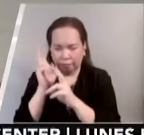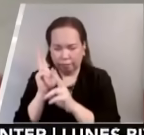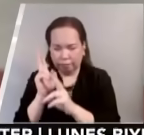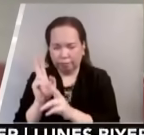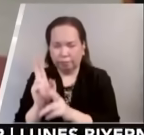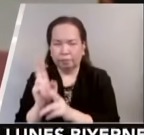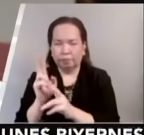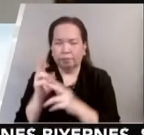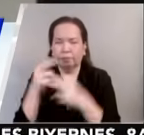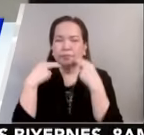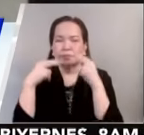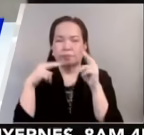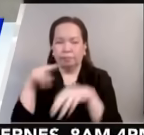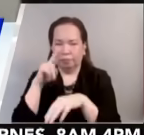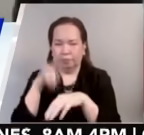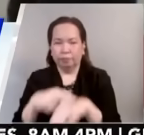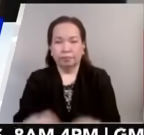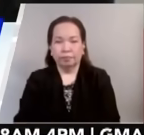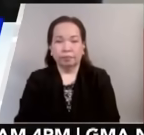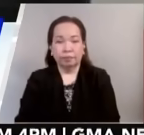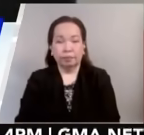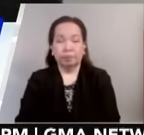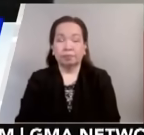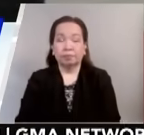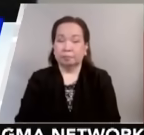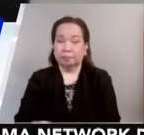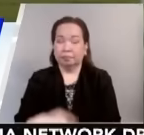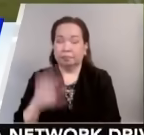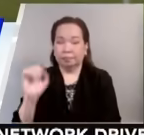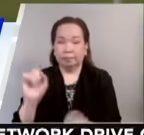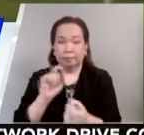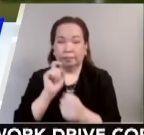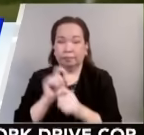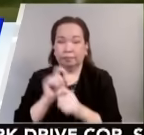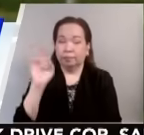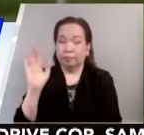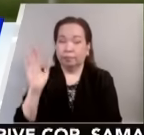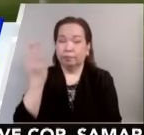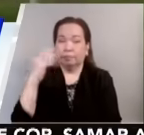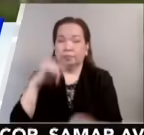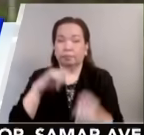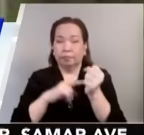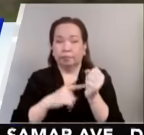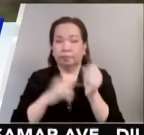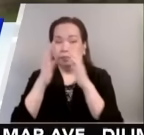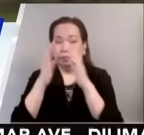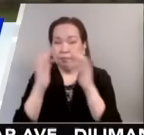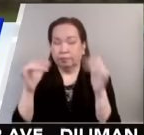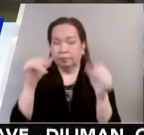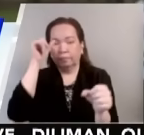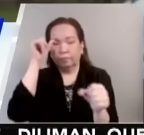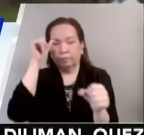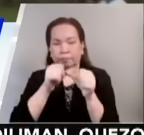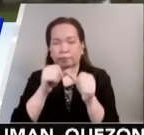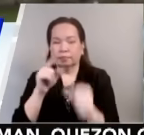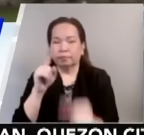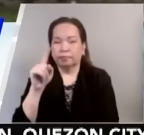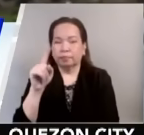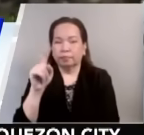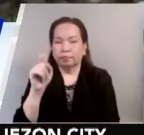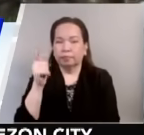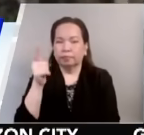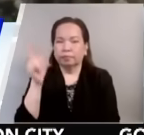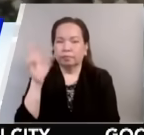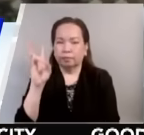wahe eksakto 7 ng umaga ng simulan ng seremonya para sa paggunita ng ika is at 27 taong kamatayan ni